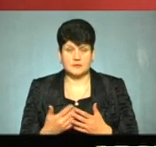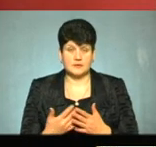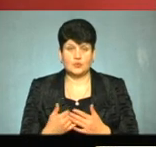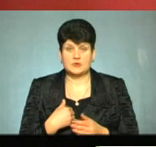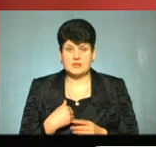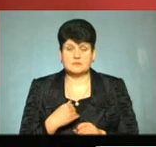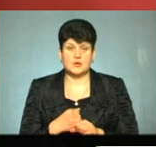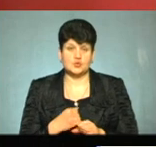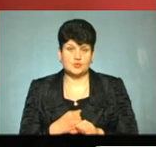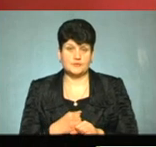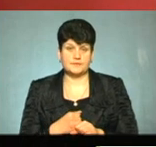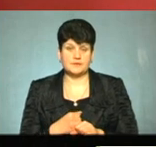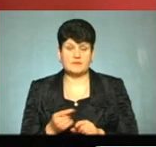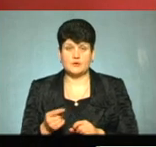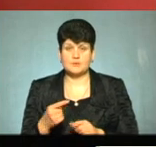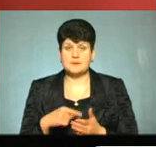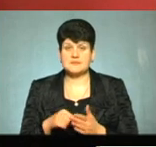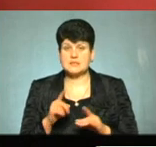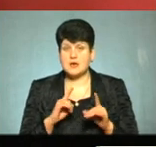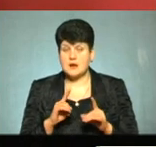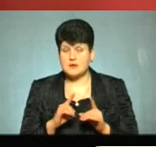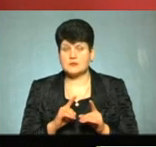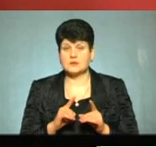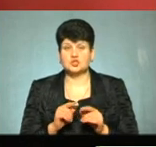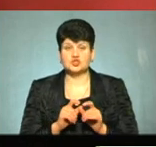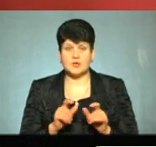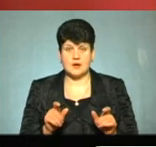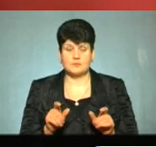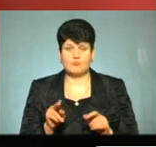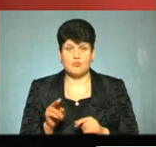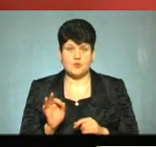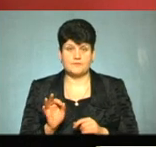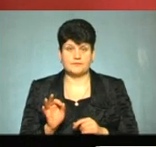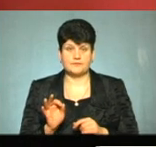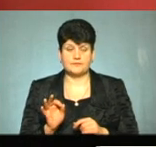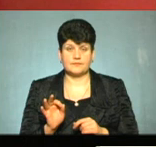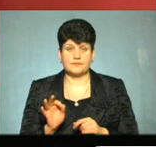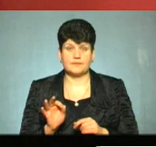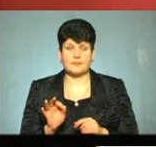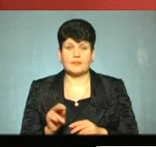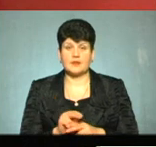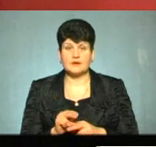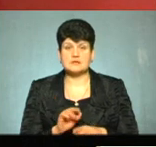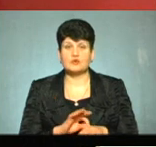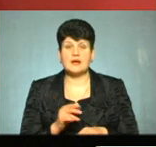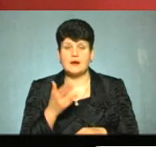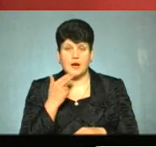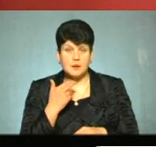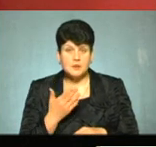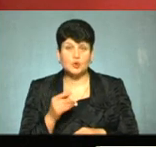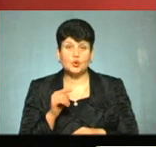До слова, в нас працює і при Тернопільській міській раді штаб по запобіганню захворюваності на